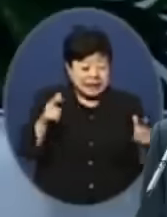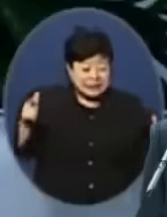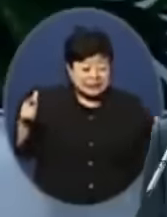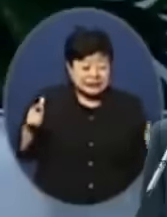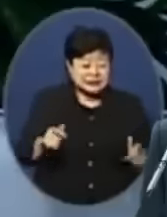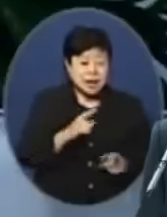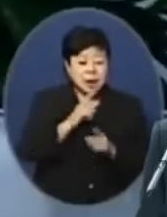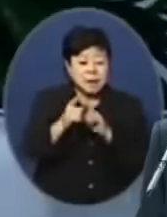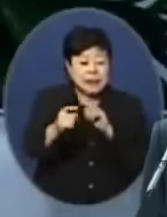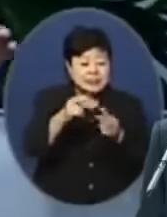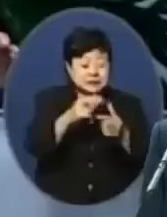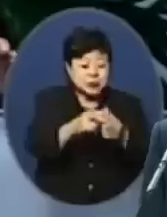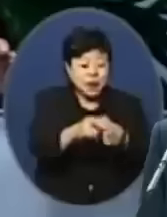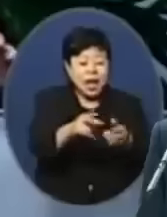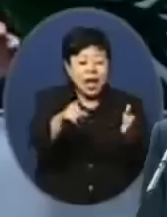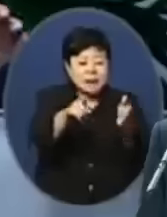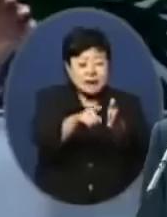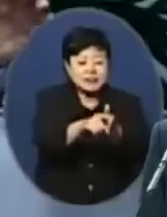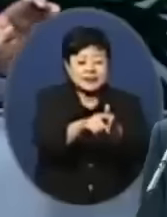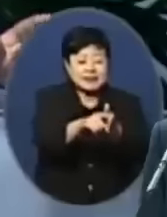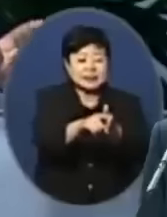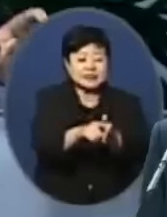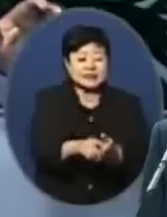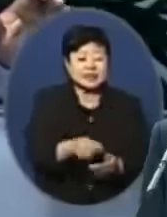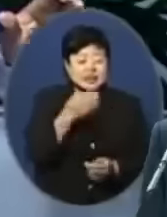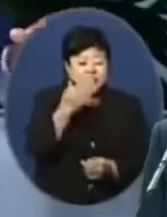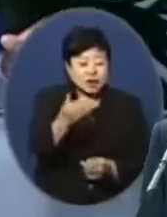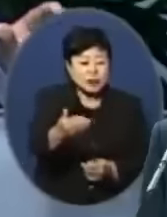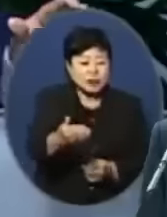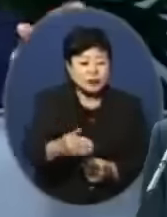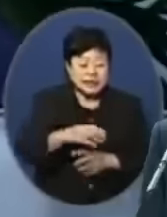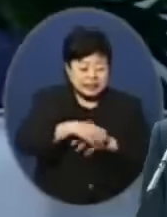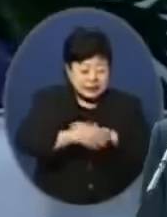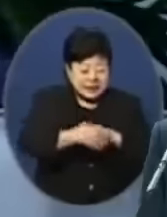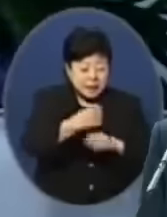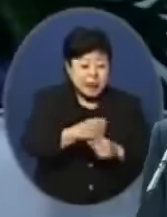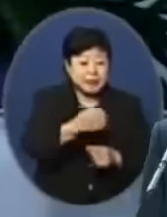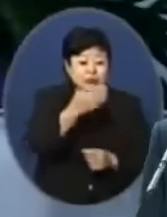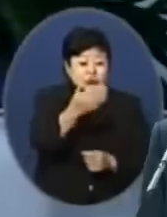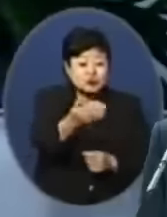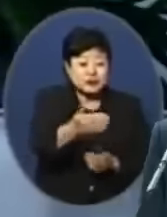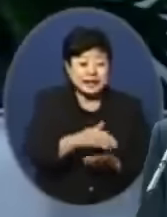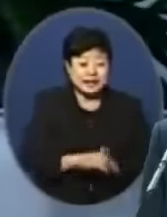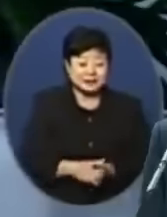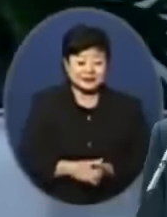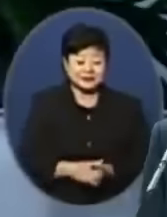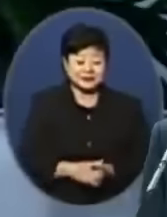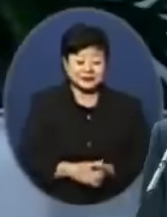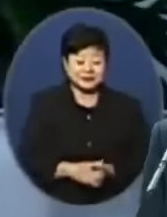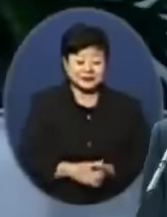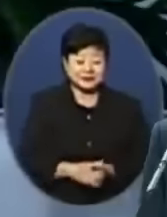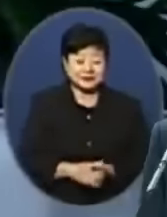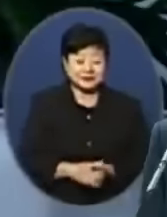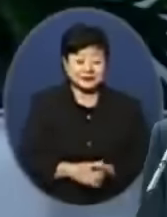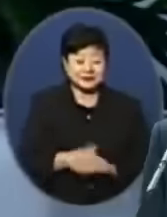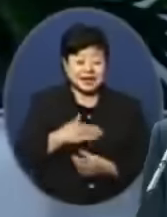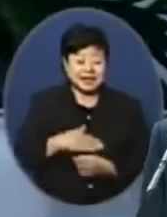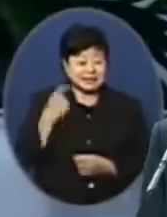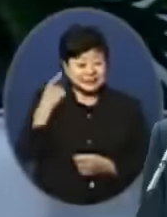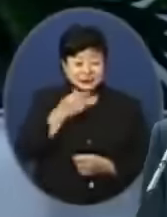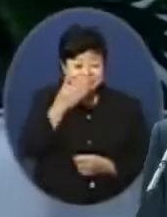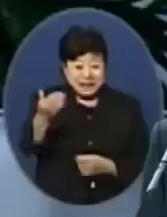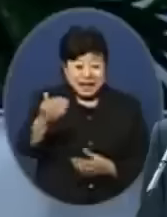보이는 말씀과 믿음이 여러분의 세계를 만들어가는 것입니다. 내 말